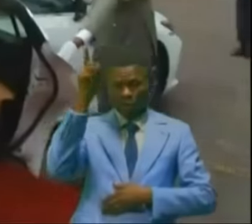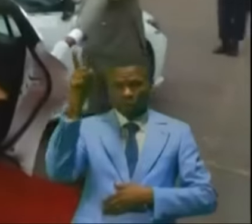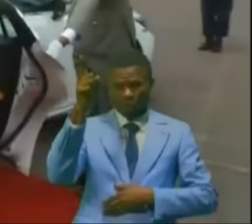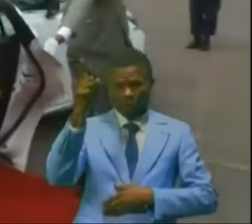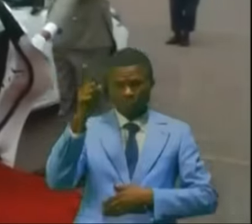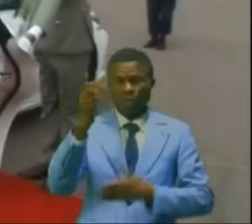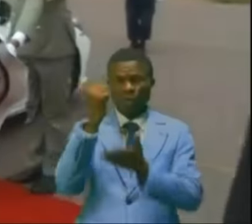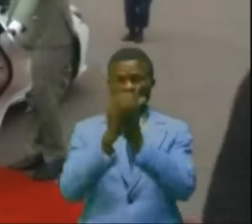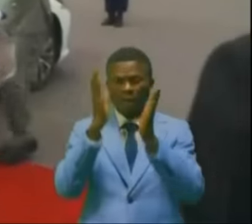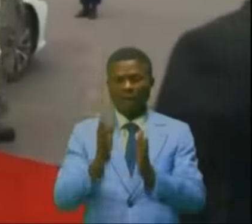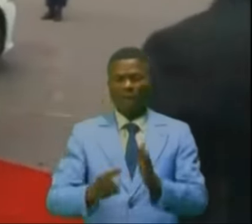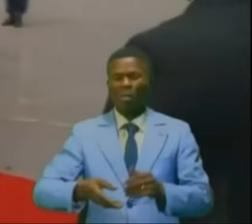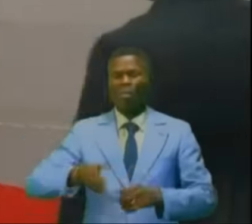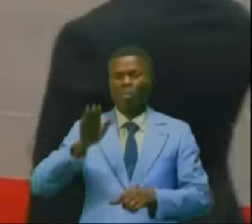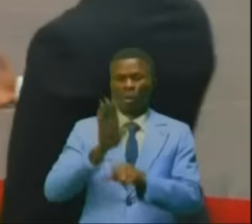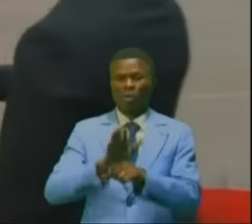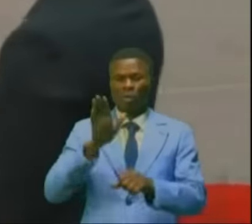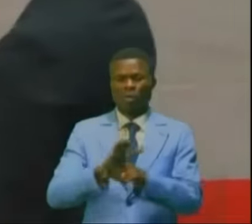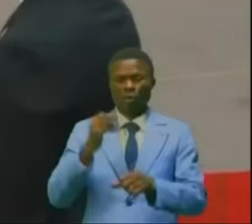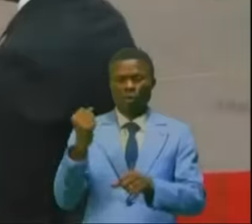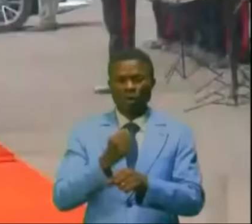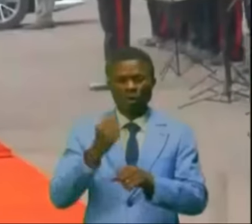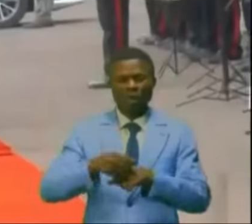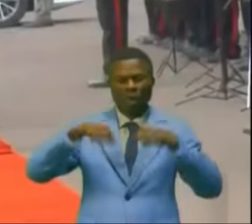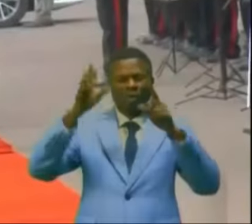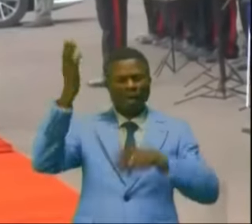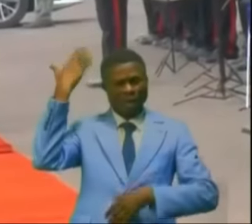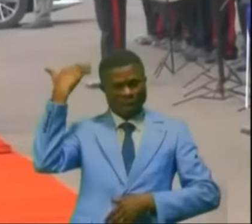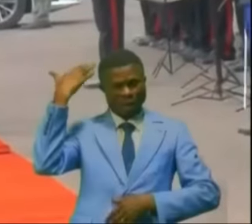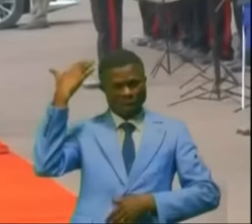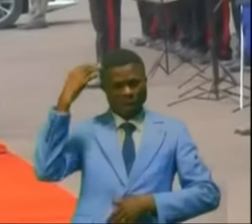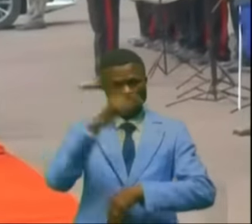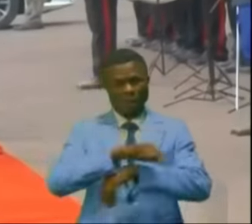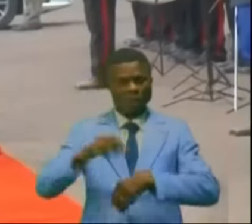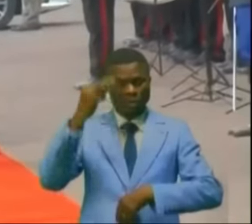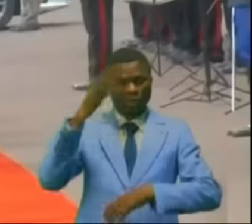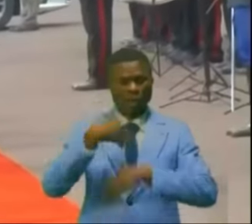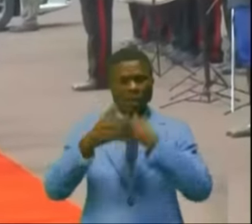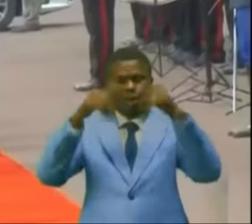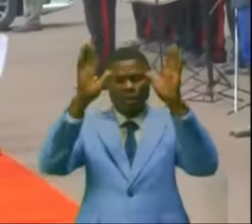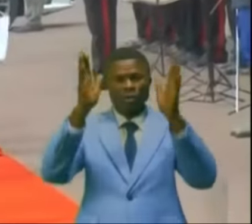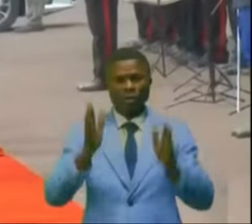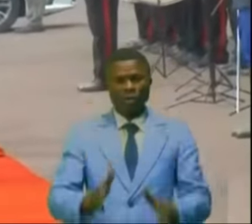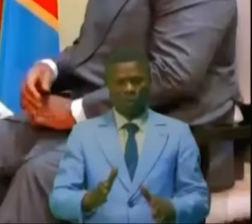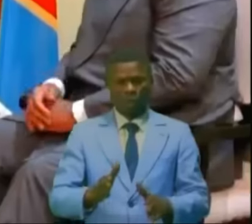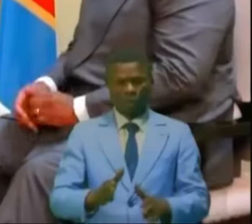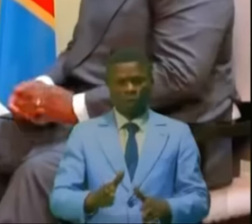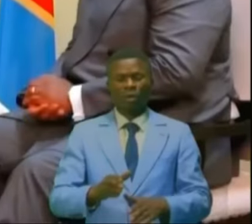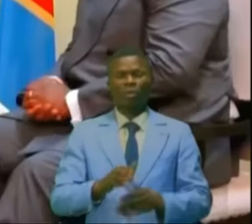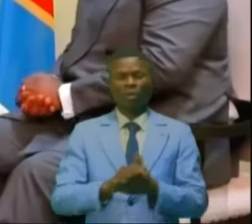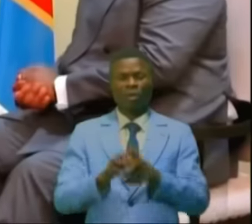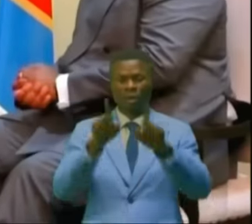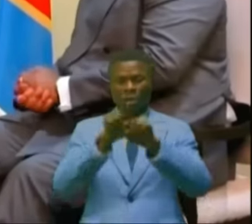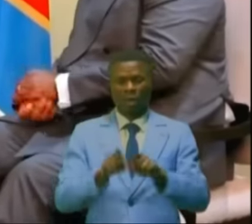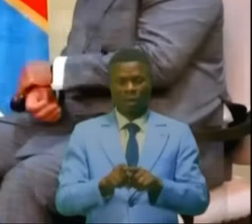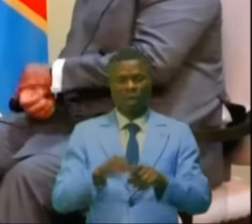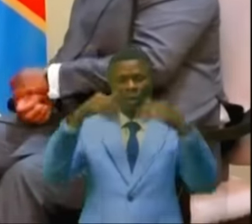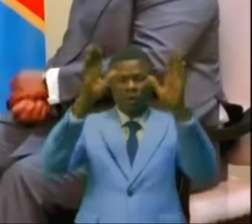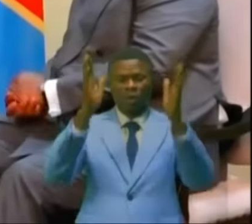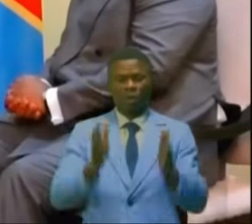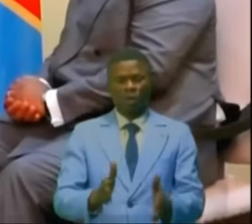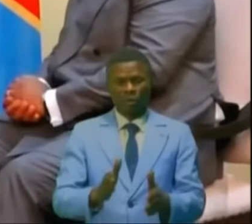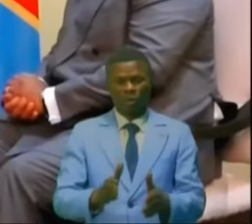de carrière ayant exercé pendant plus d'une décennie au ministère des Affaires étrangères à Copenhague et à